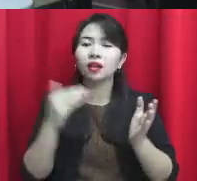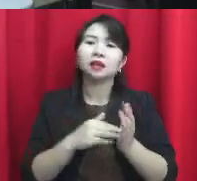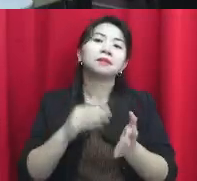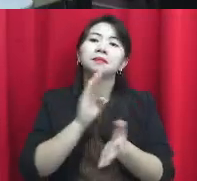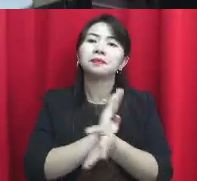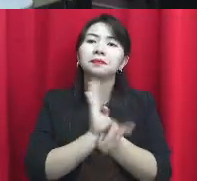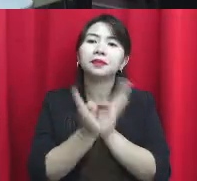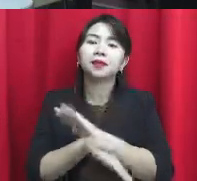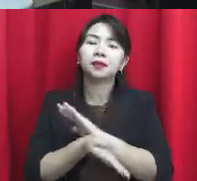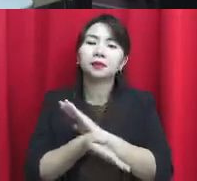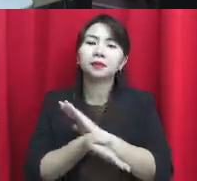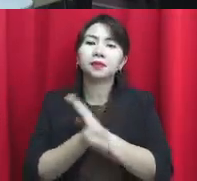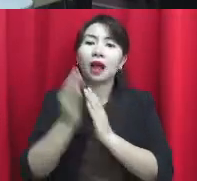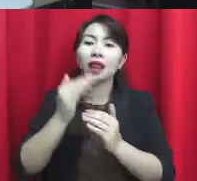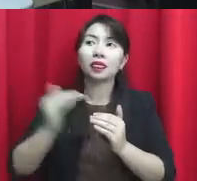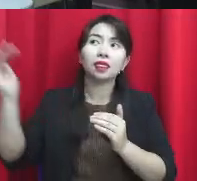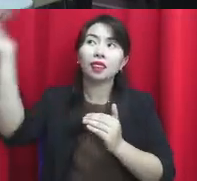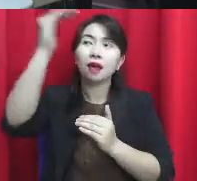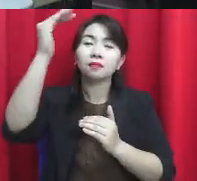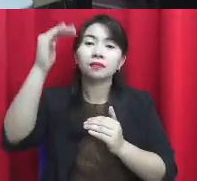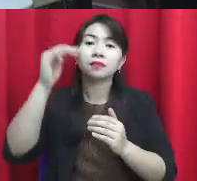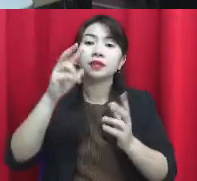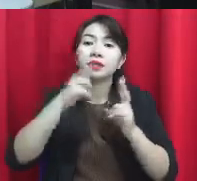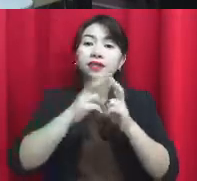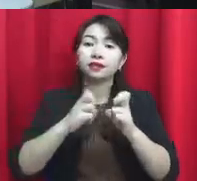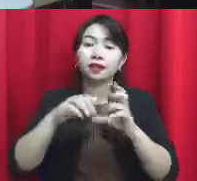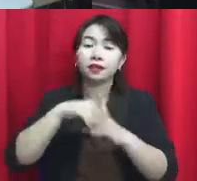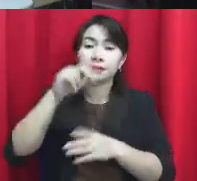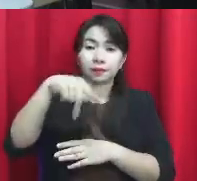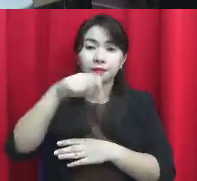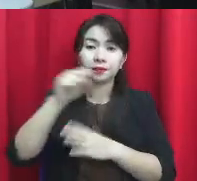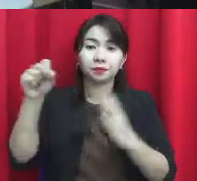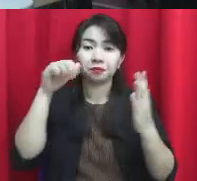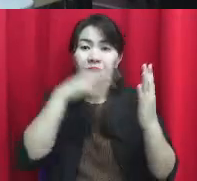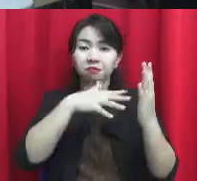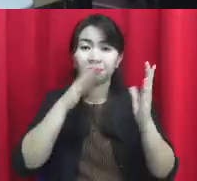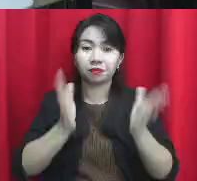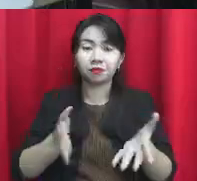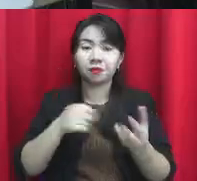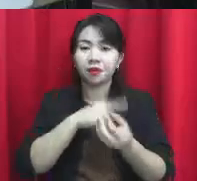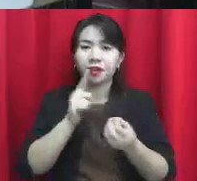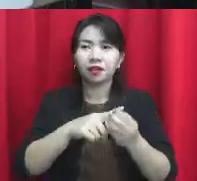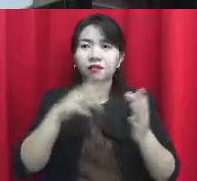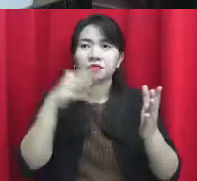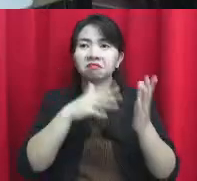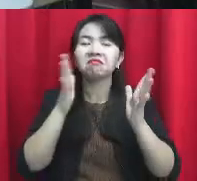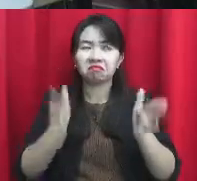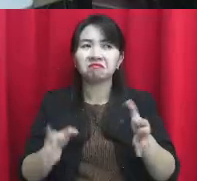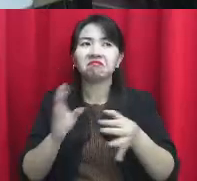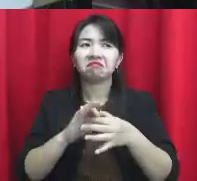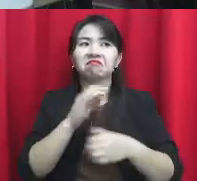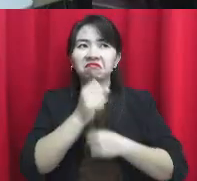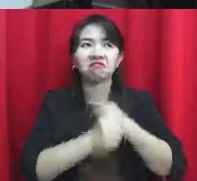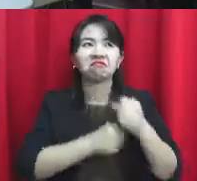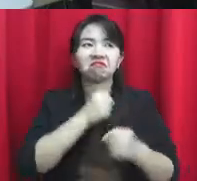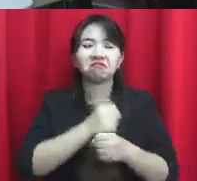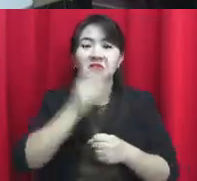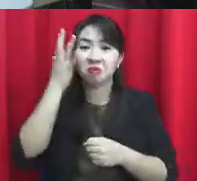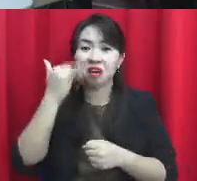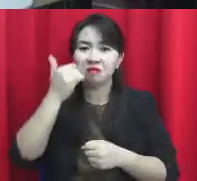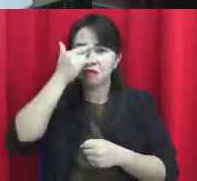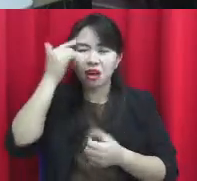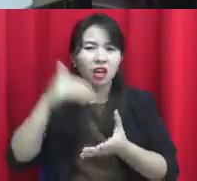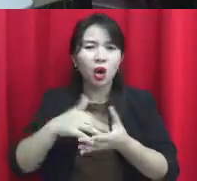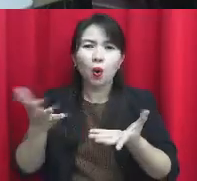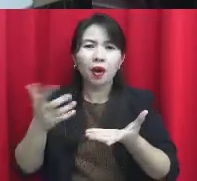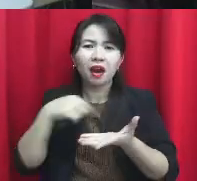mis and Miss balatan sa pss mga honor yung mga student of the Year sila pa yung nawawala Yeah ba Bakit Saan po tayo